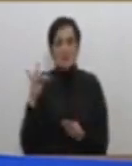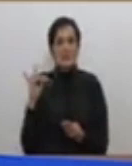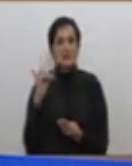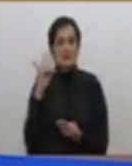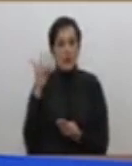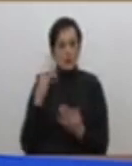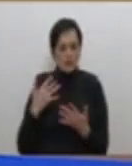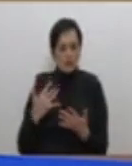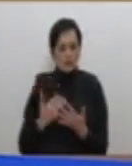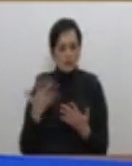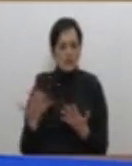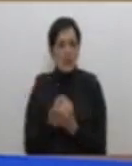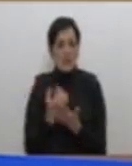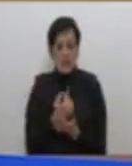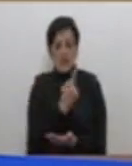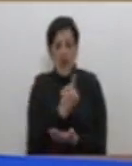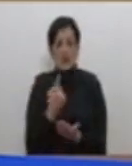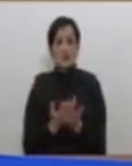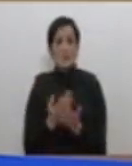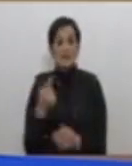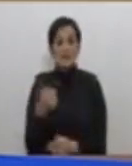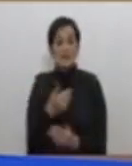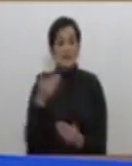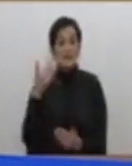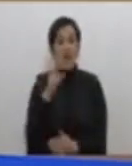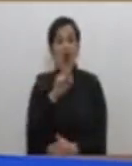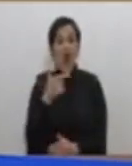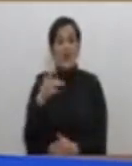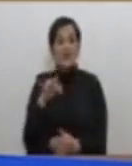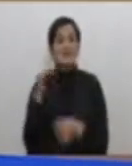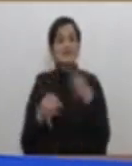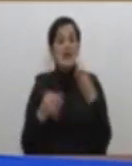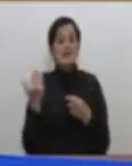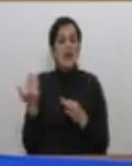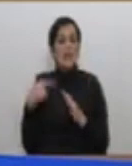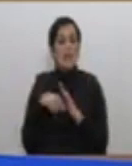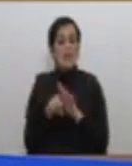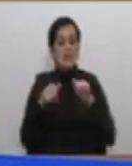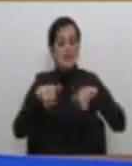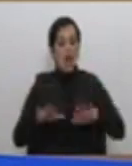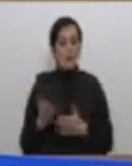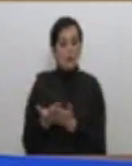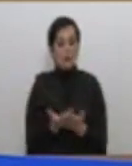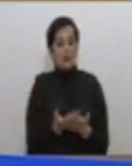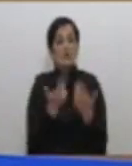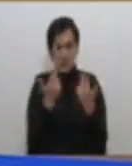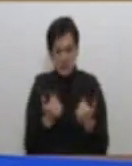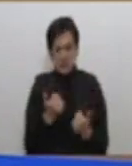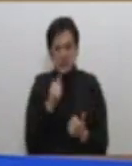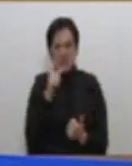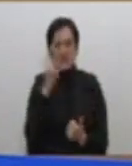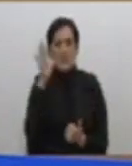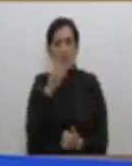რომლის ერთ-ერთი მაგალითი იყო წინაკვირაში ჰააგის სასამართლოს მიერ გამოტანილი გადაწყვეტილება. დიახ, რამდენიმე წლის წინ